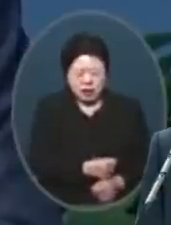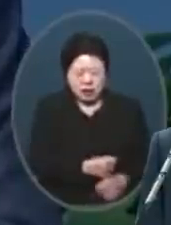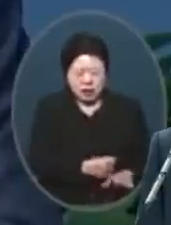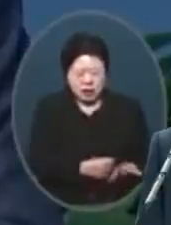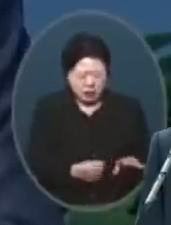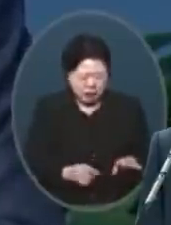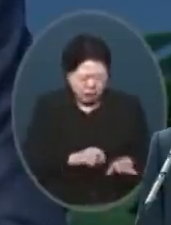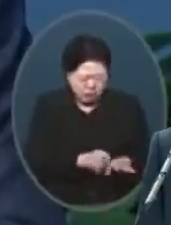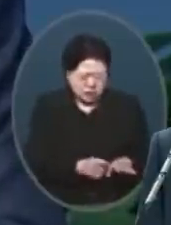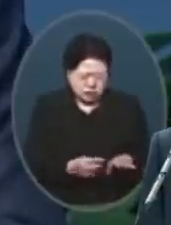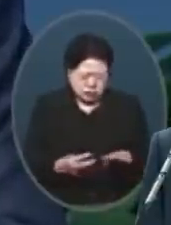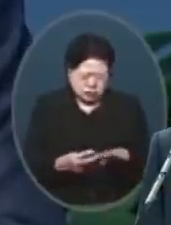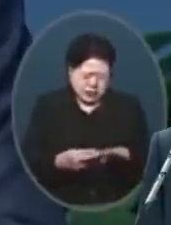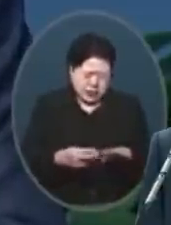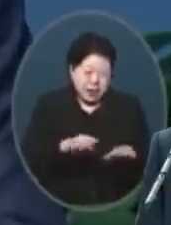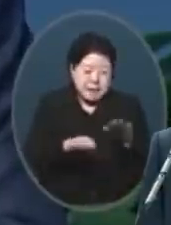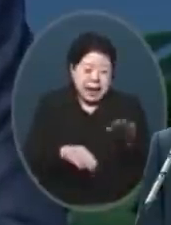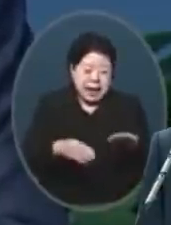억지로